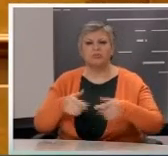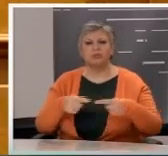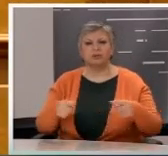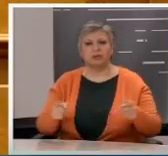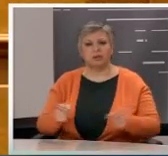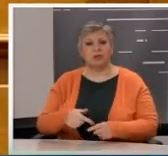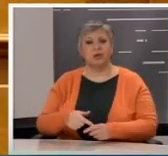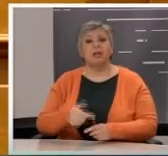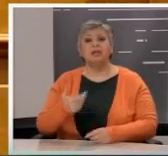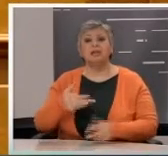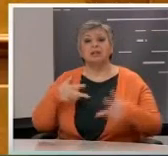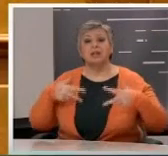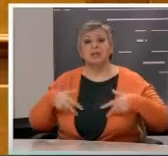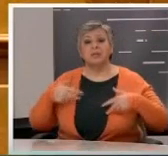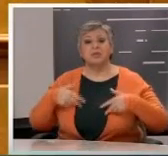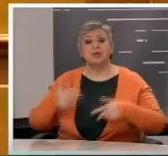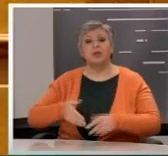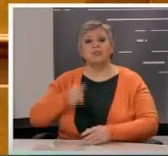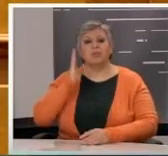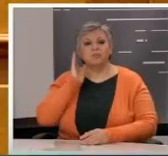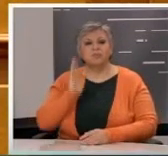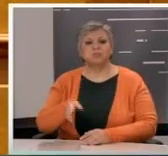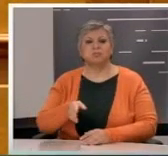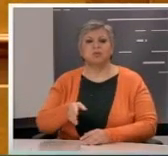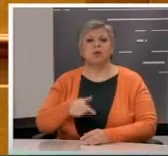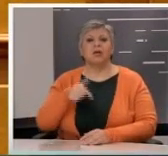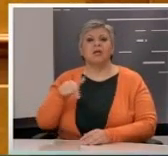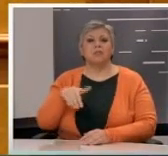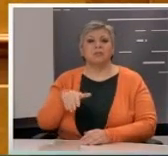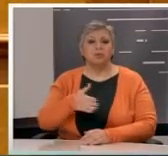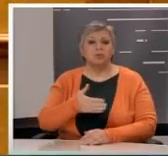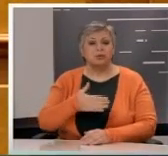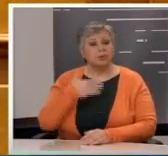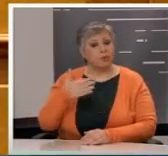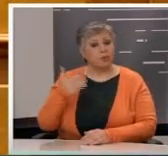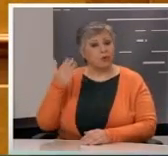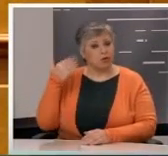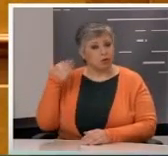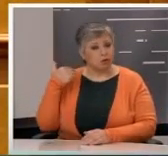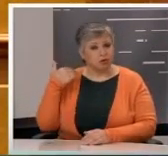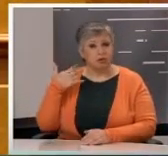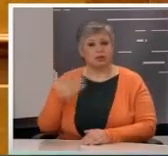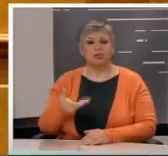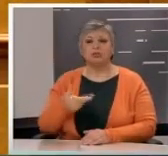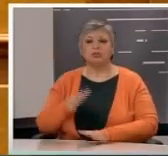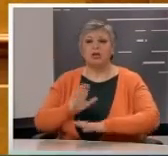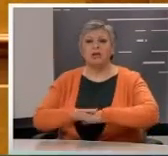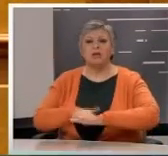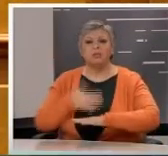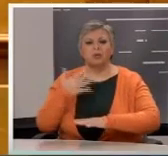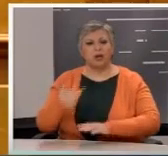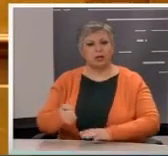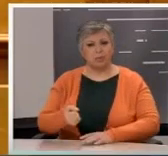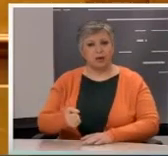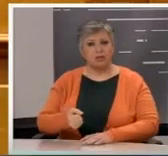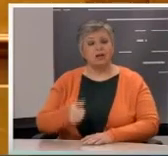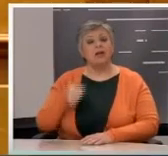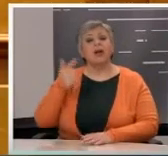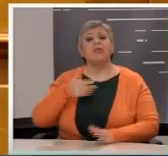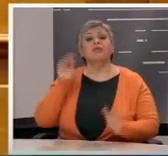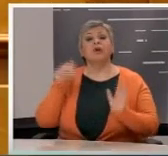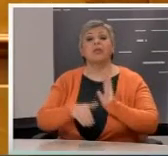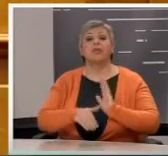υπόδικοι υπουργοί και πολιτικά στελέχη των κομμάτων του πάλι ποτέ δικομματισμού. Όλα αυτά δεν είναι θεσμικός εκφυλισμός.